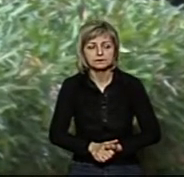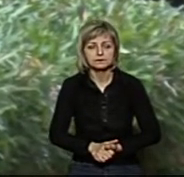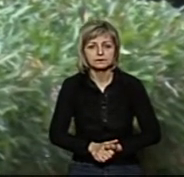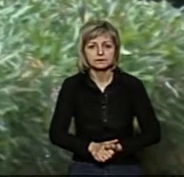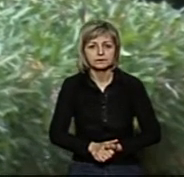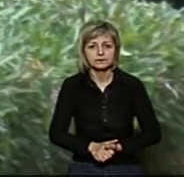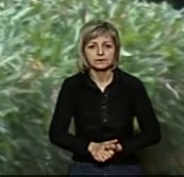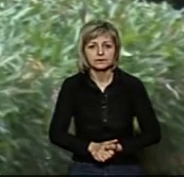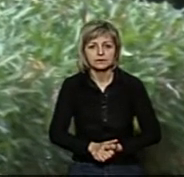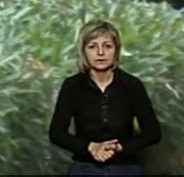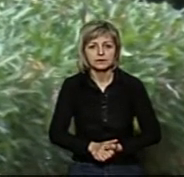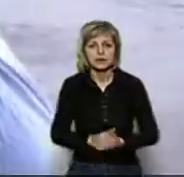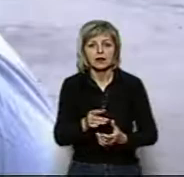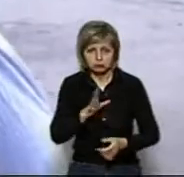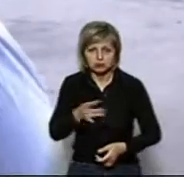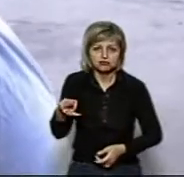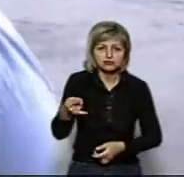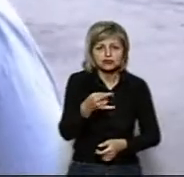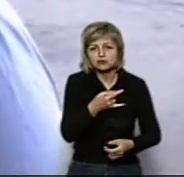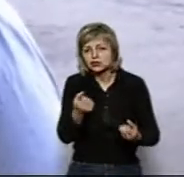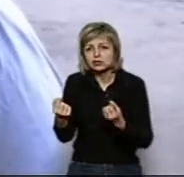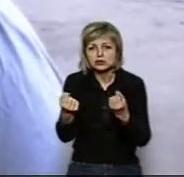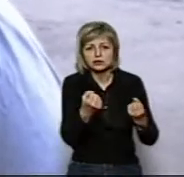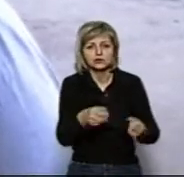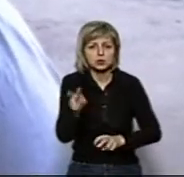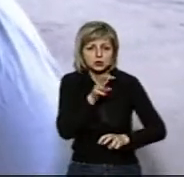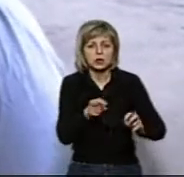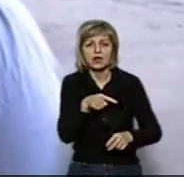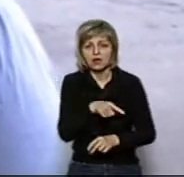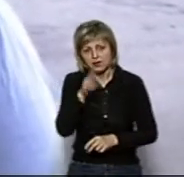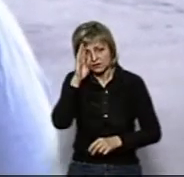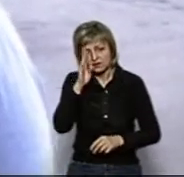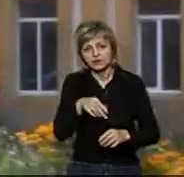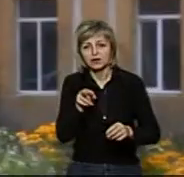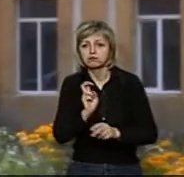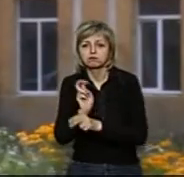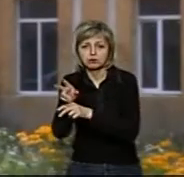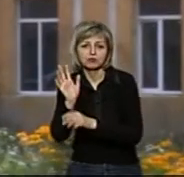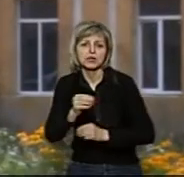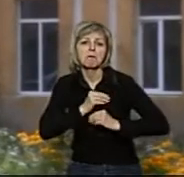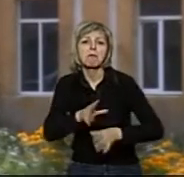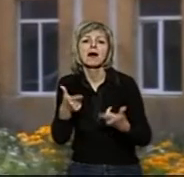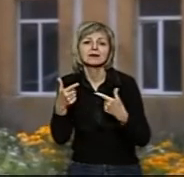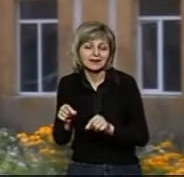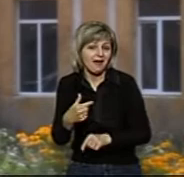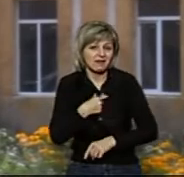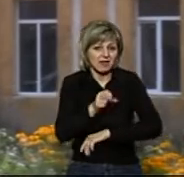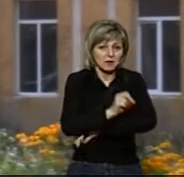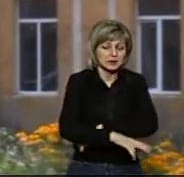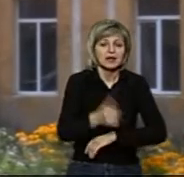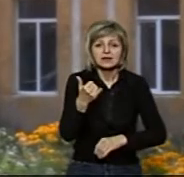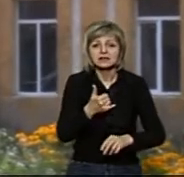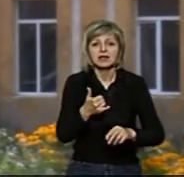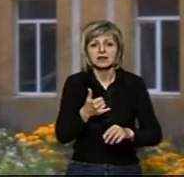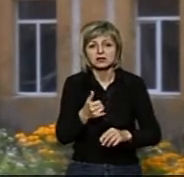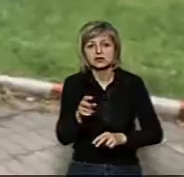там, їздили шукали. Він буде йти до багатих, а я бідна. Нині тривають заходи для встановлення